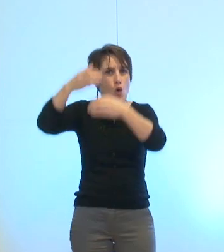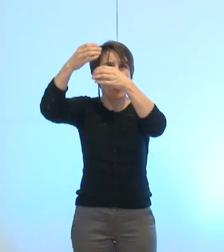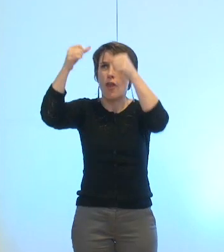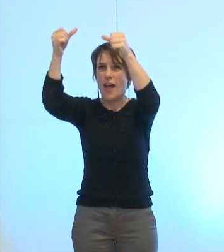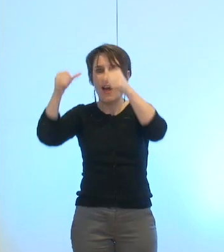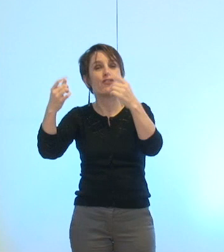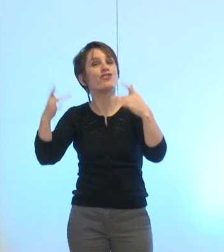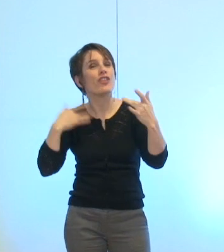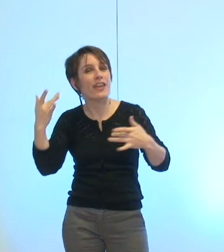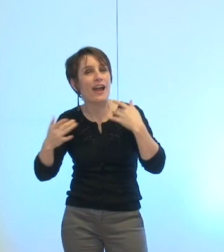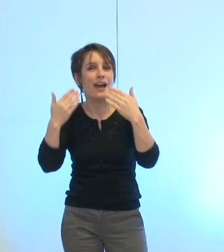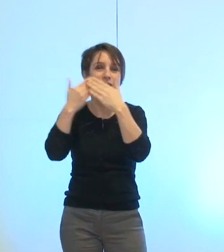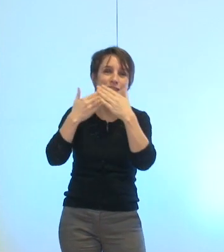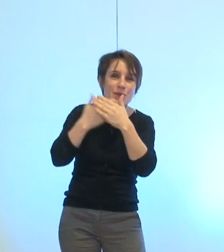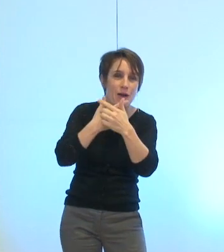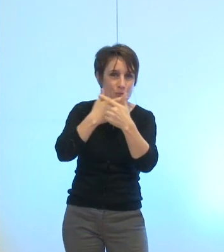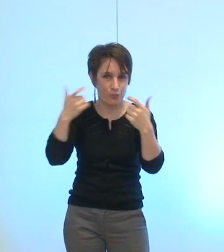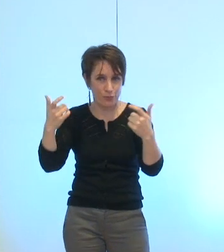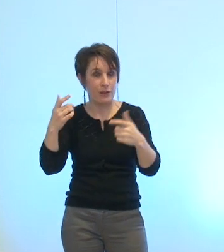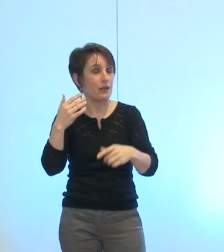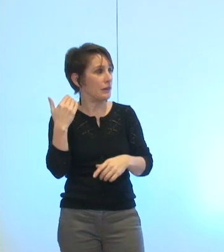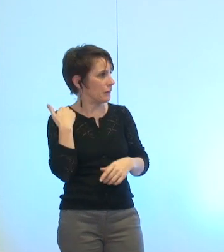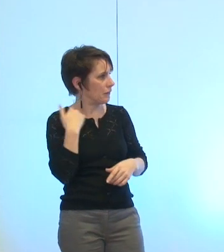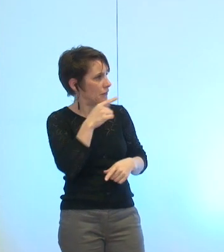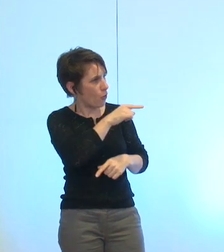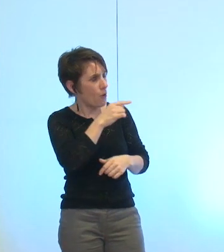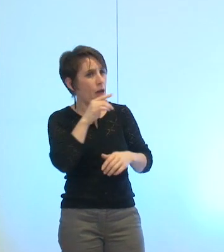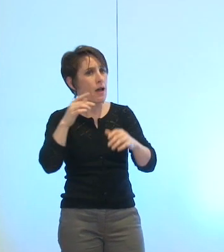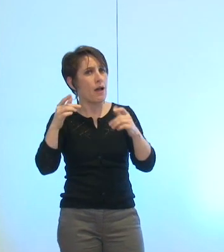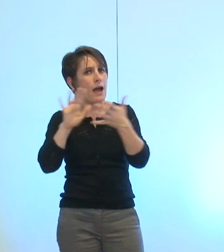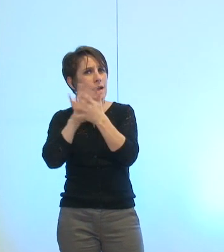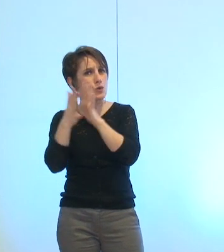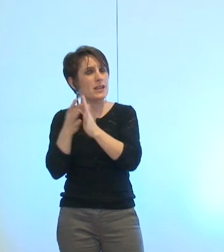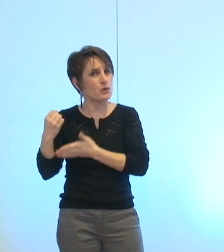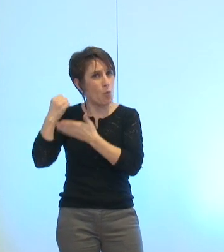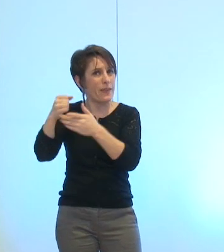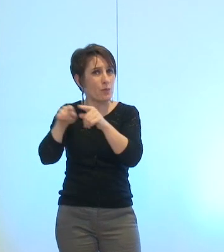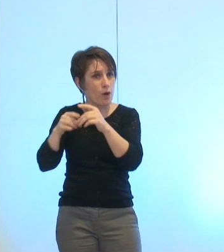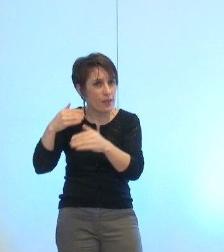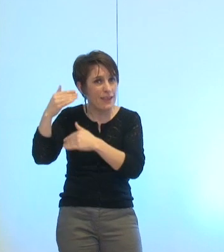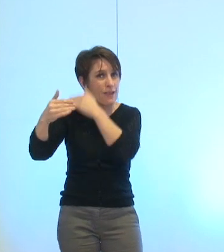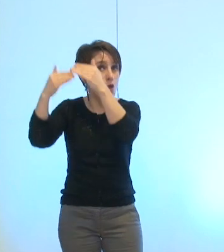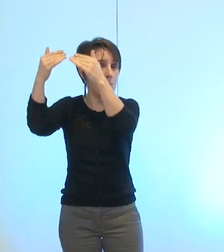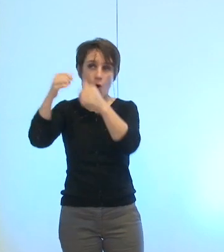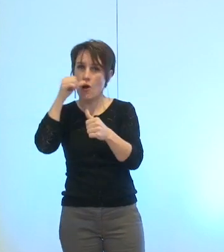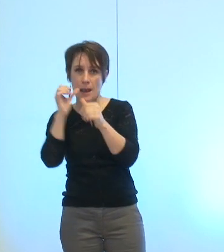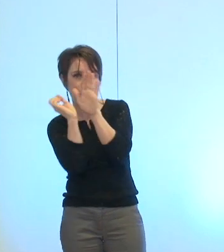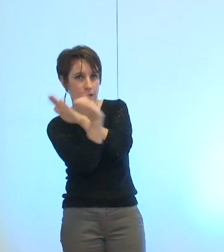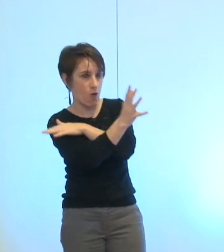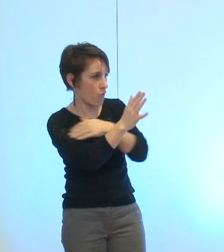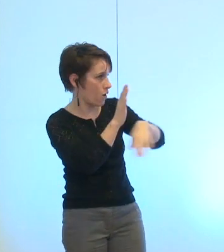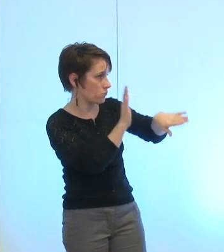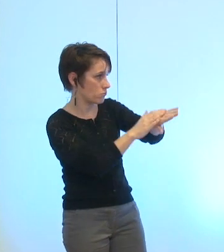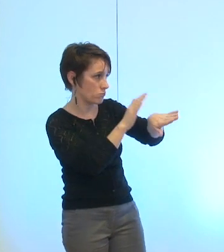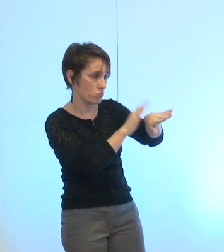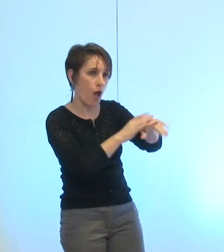courrier de l'association Patrimoine et développement qui vous a alerté sur